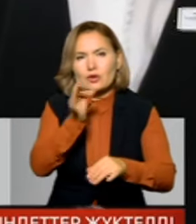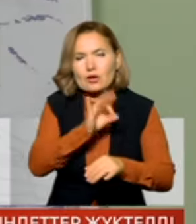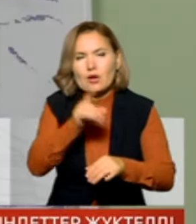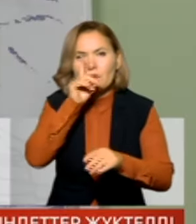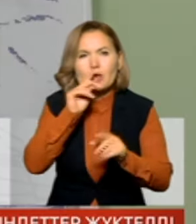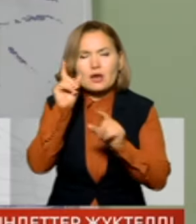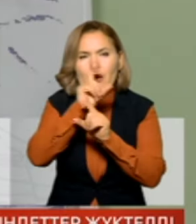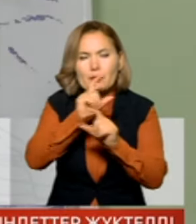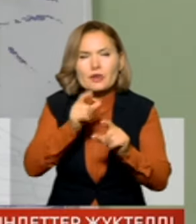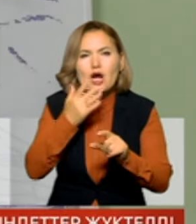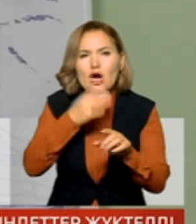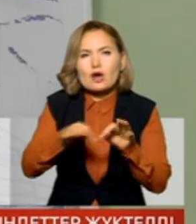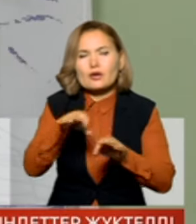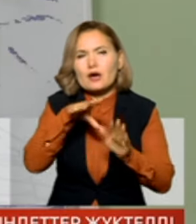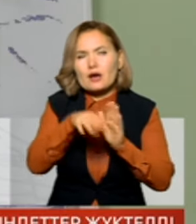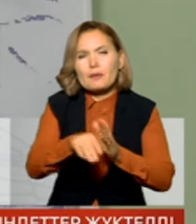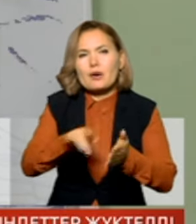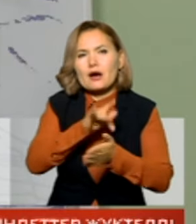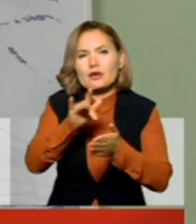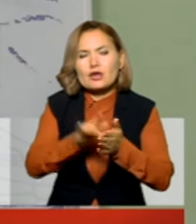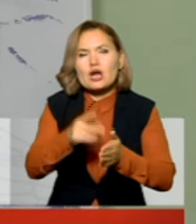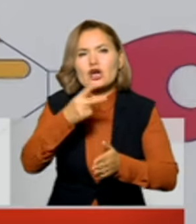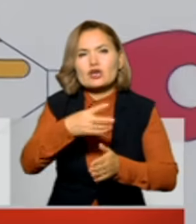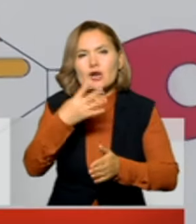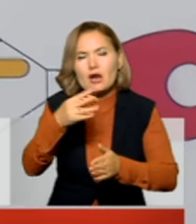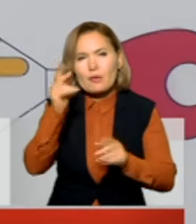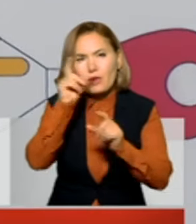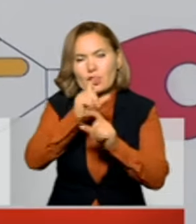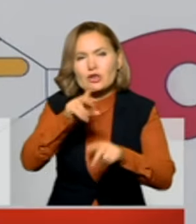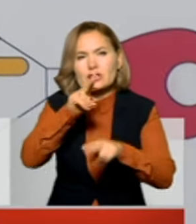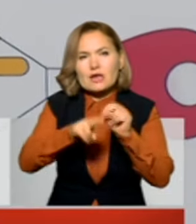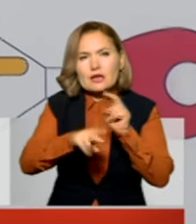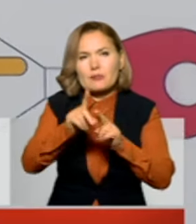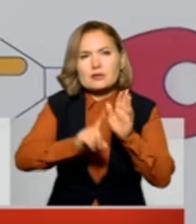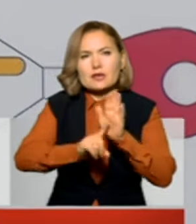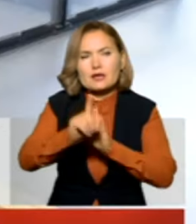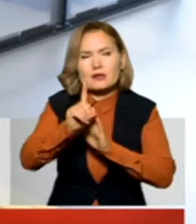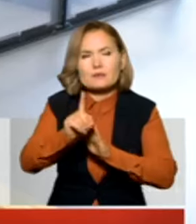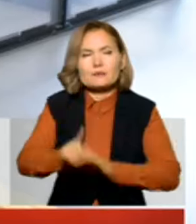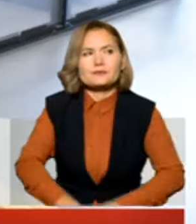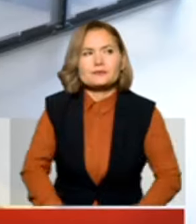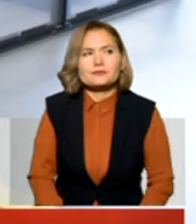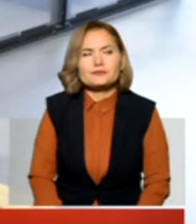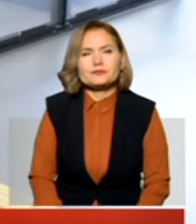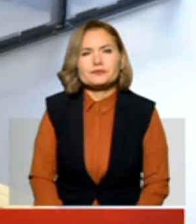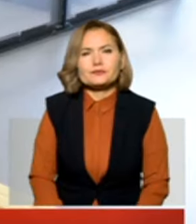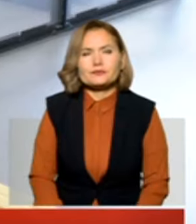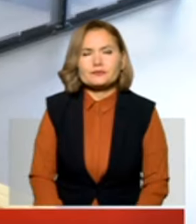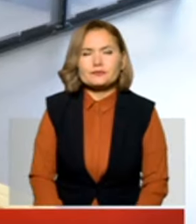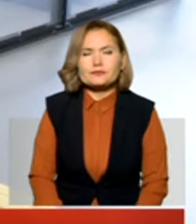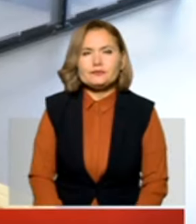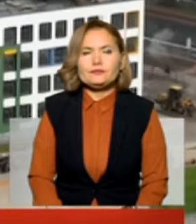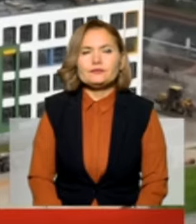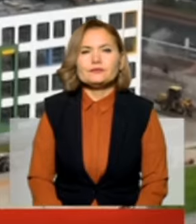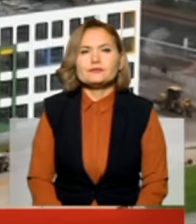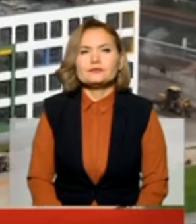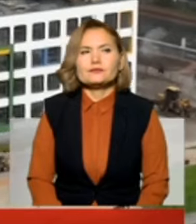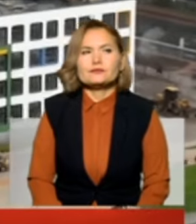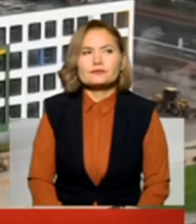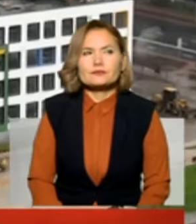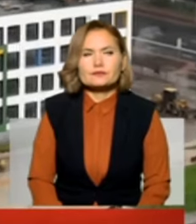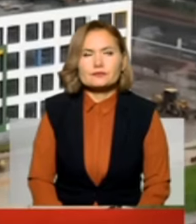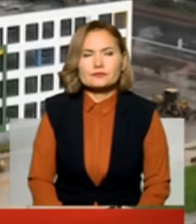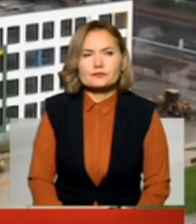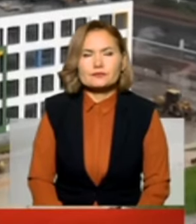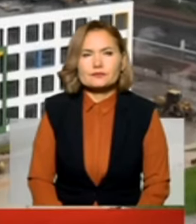мектеп ұлттық жобасы аясында қалада 24 оқу ошағы салынып жатыр. Қарагөз Тұрмағанбет, Мұхит Рамазанұлы, президент телерадио